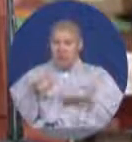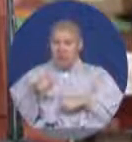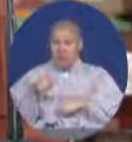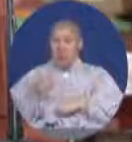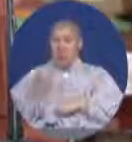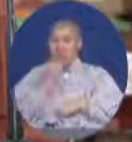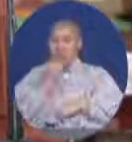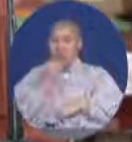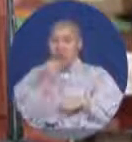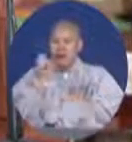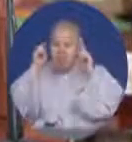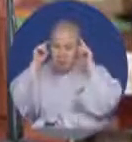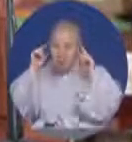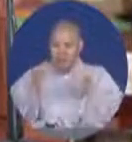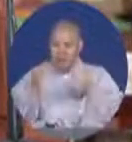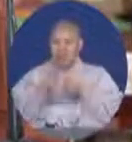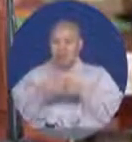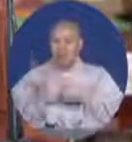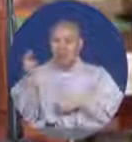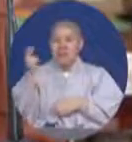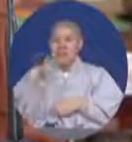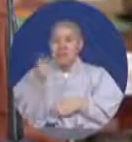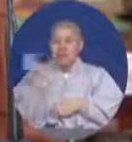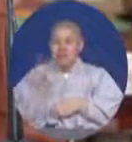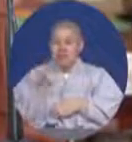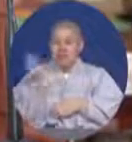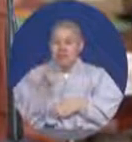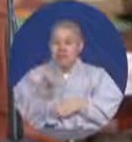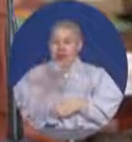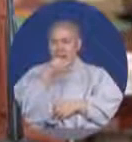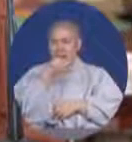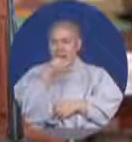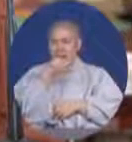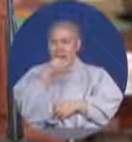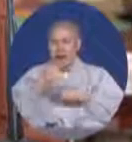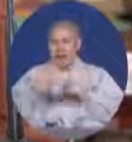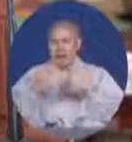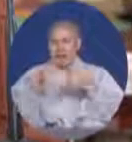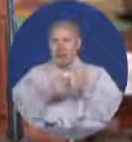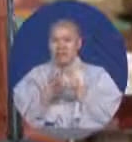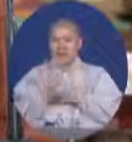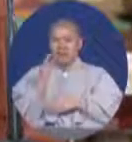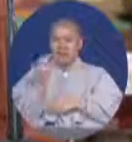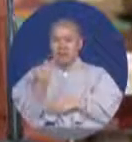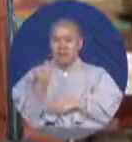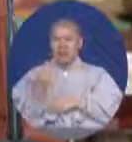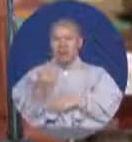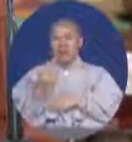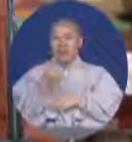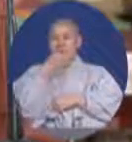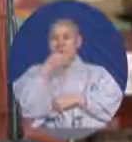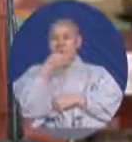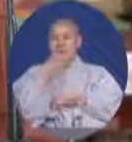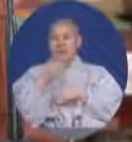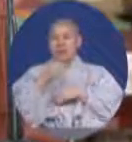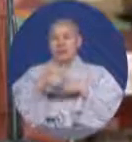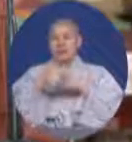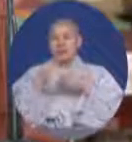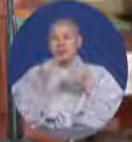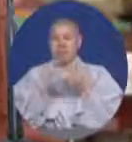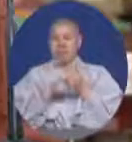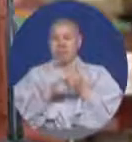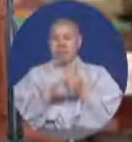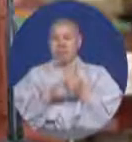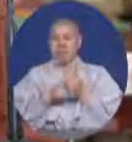미해서 자꾸 탐욕을 일으키고 그 탐욕으로 이루어진 것에 대한